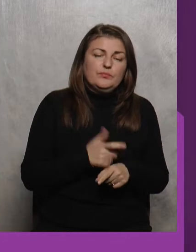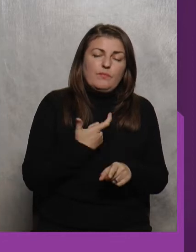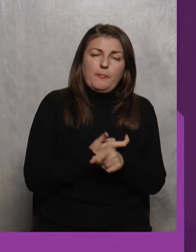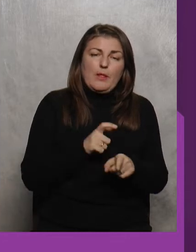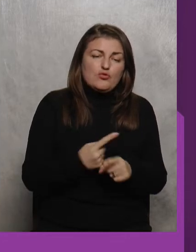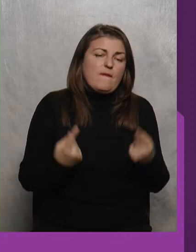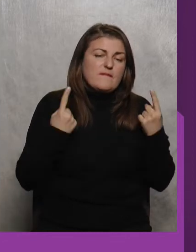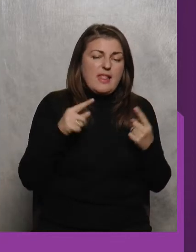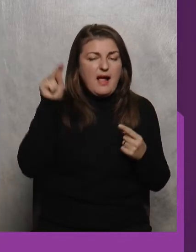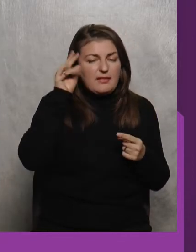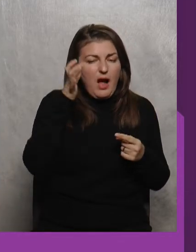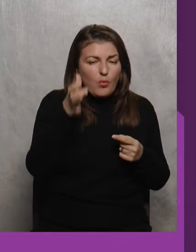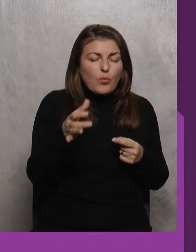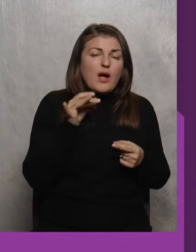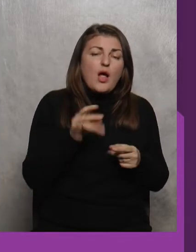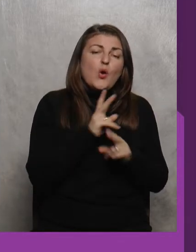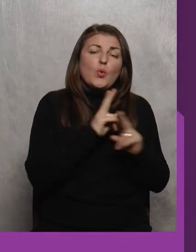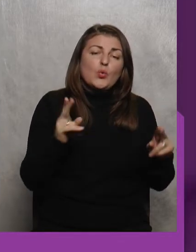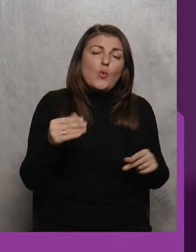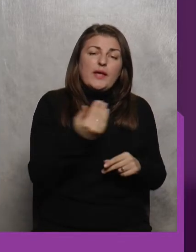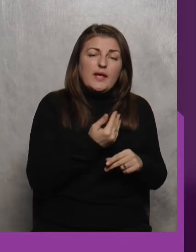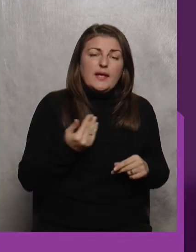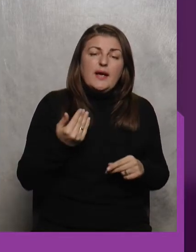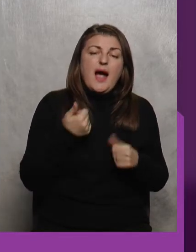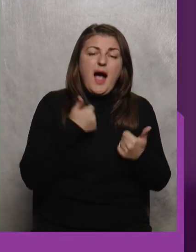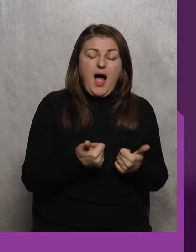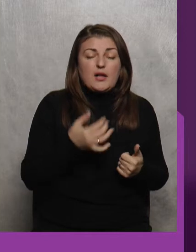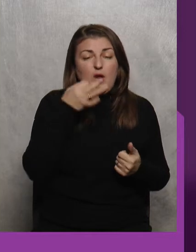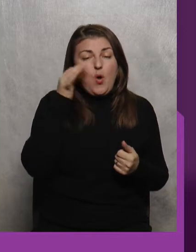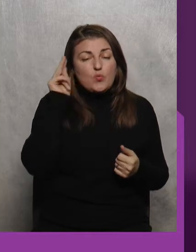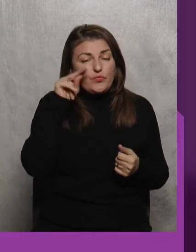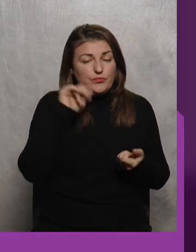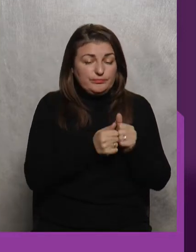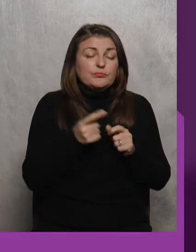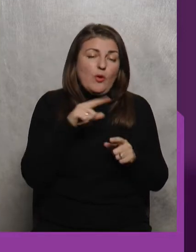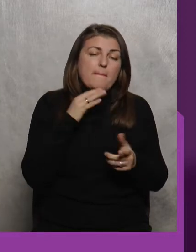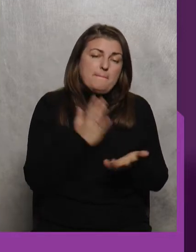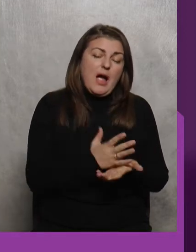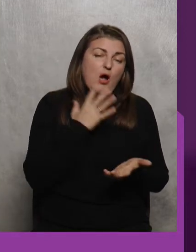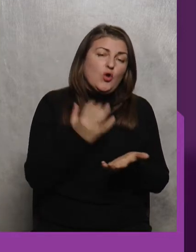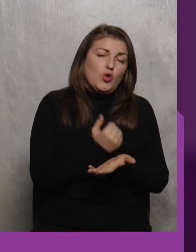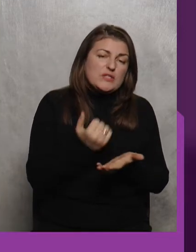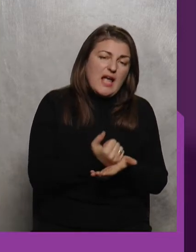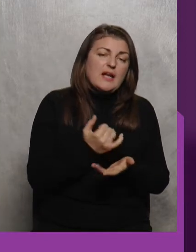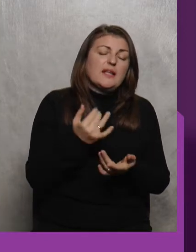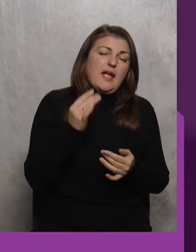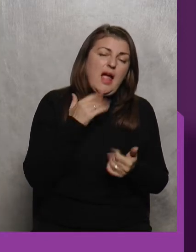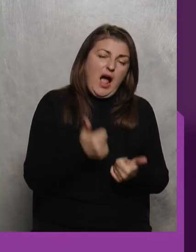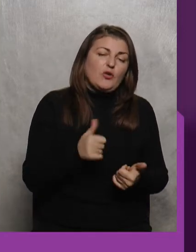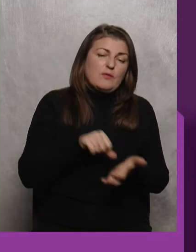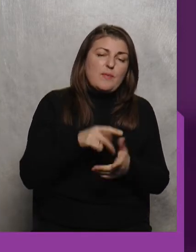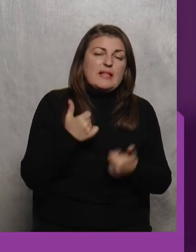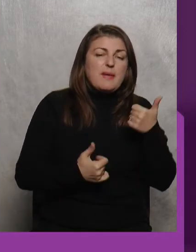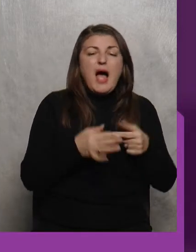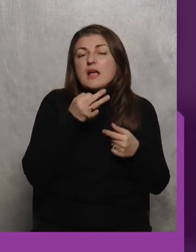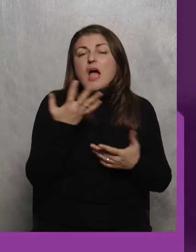дуже велика наука, і хто її гарно освоює, той і має досягнення, і гарно виступає на змаганнях. А скажіть,